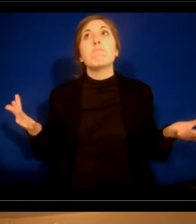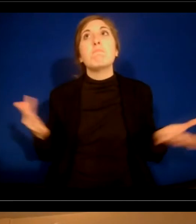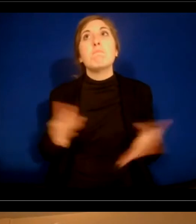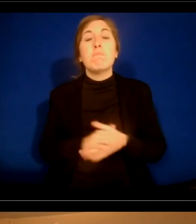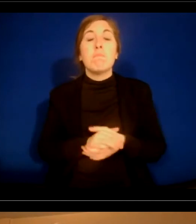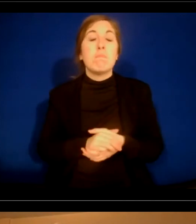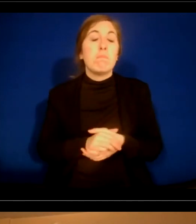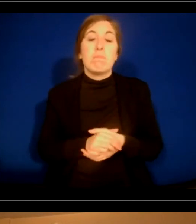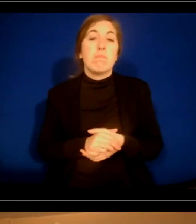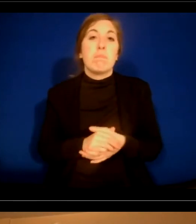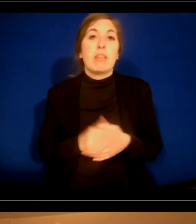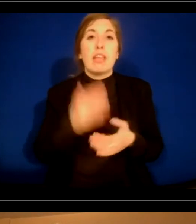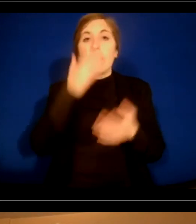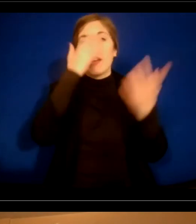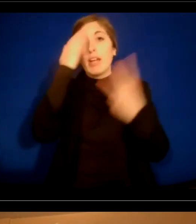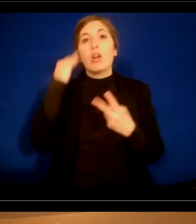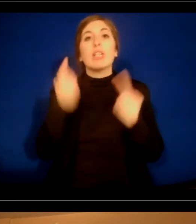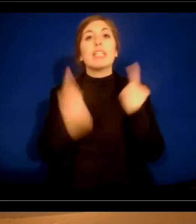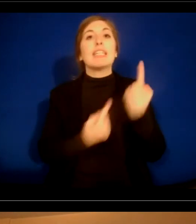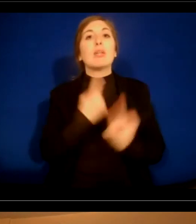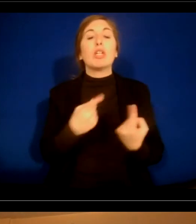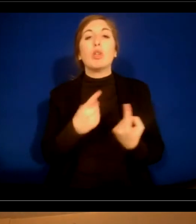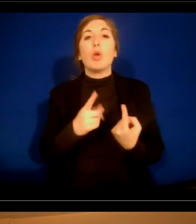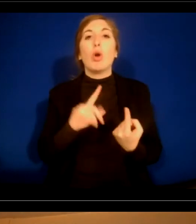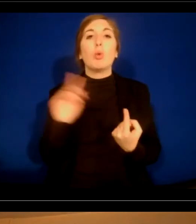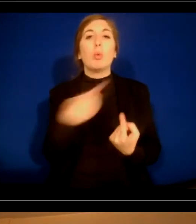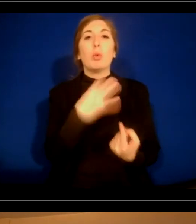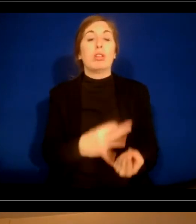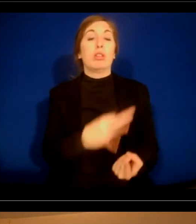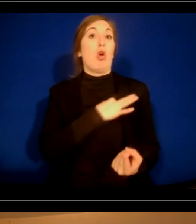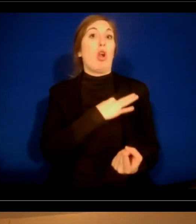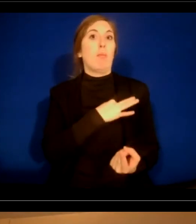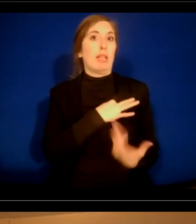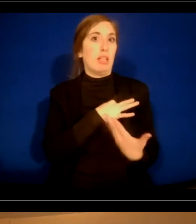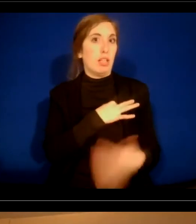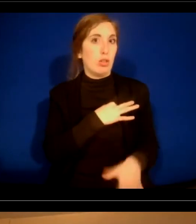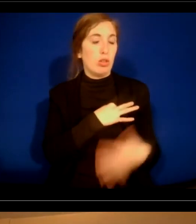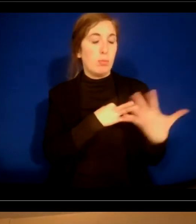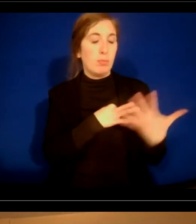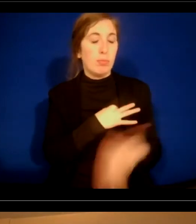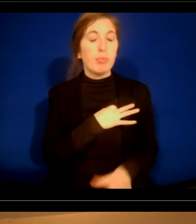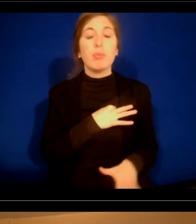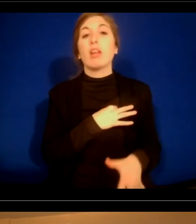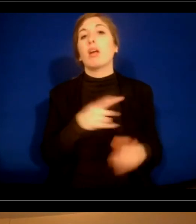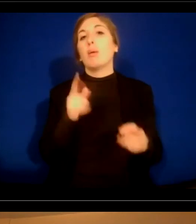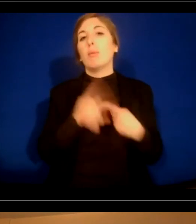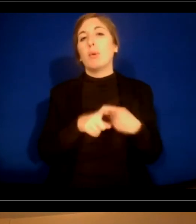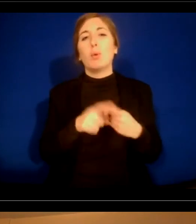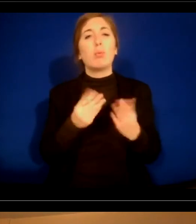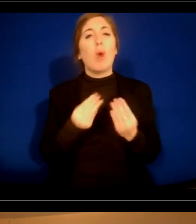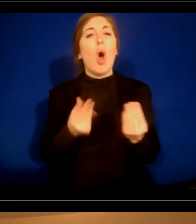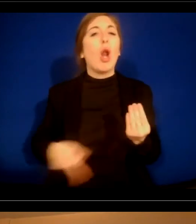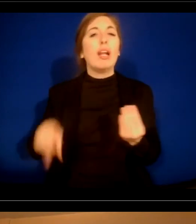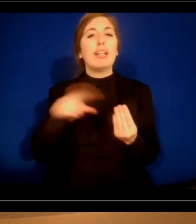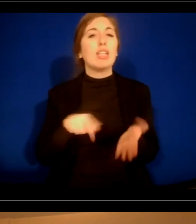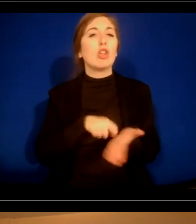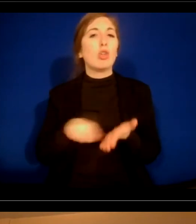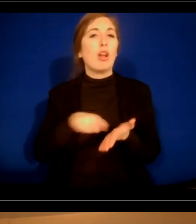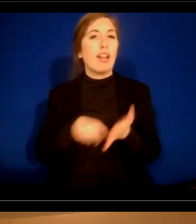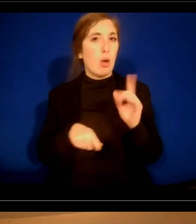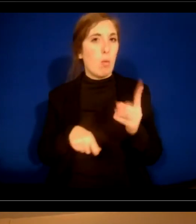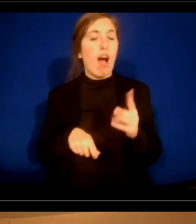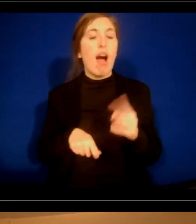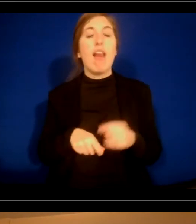un'occasione per poter fare delle donazioni nei